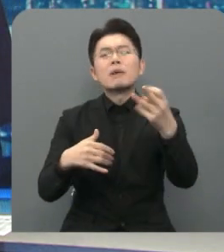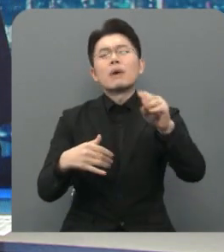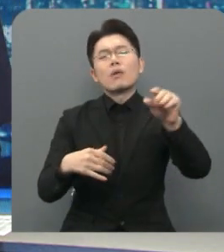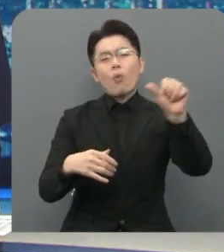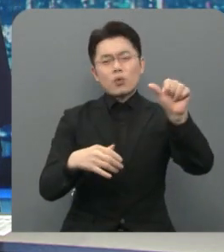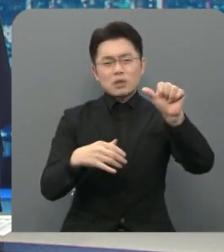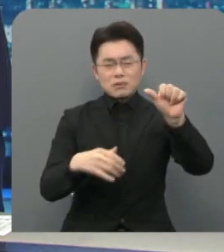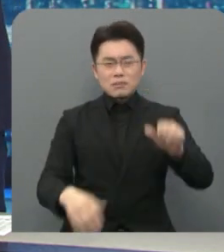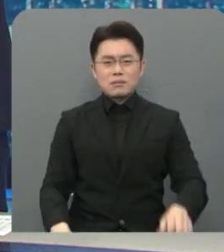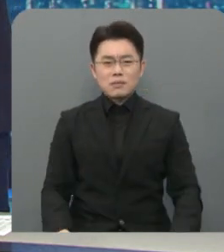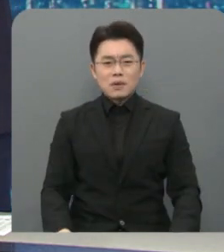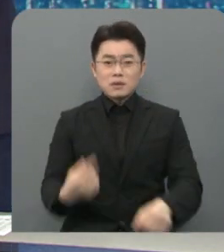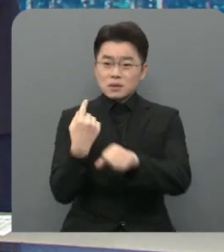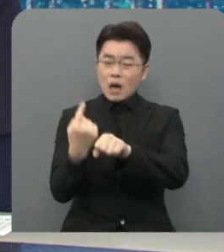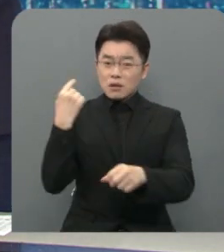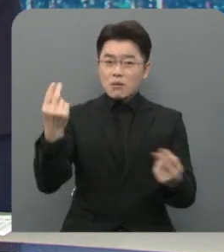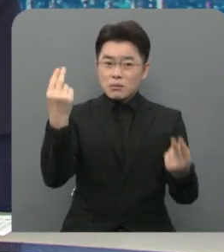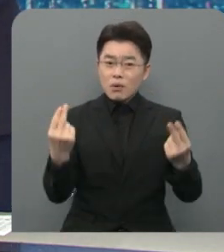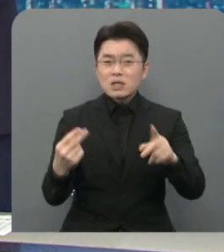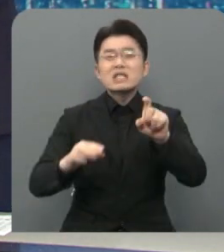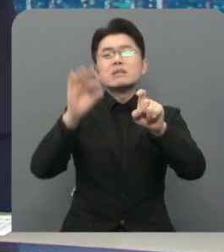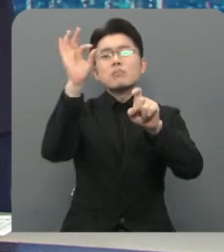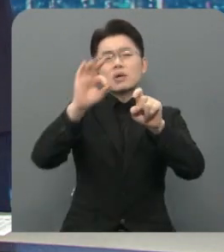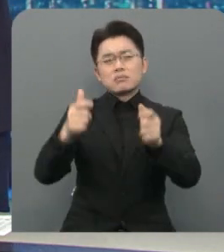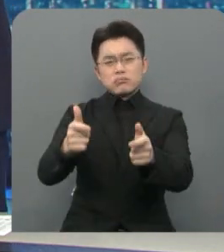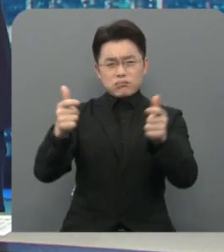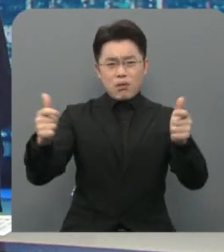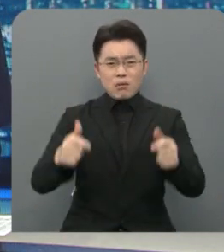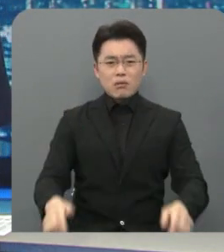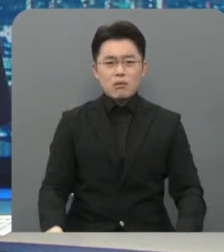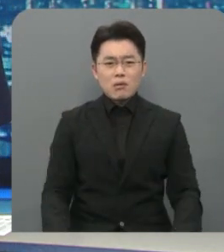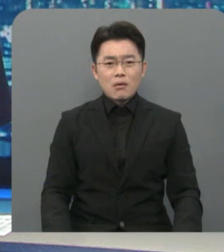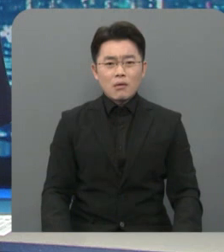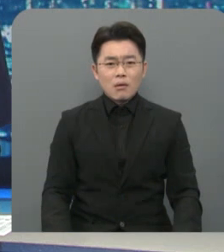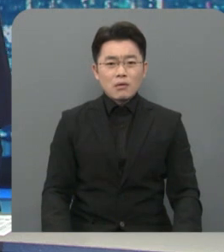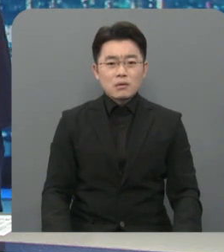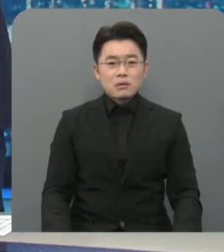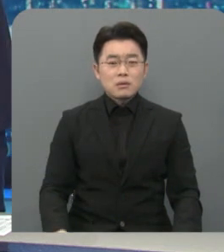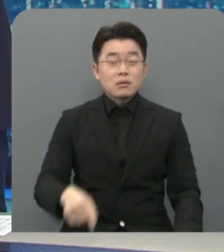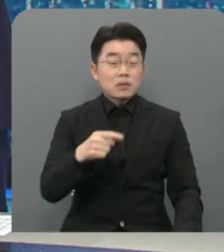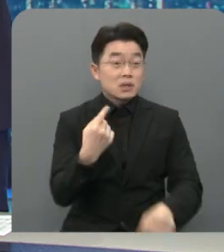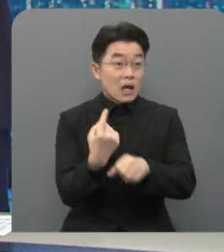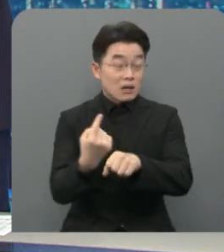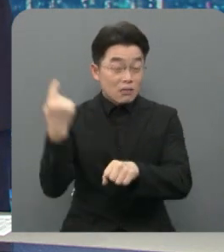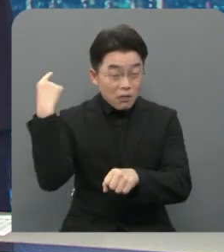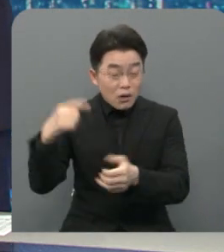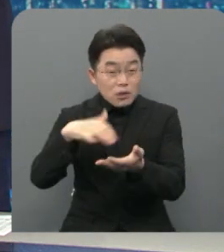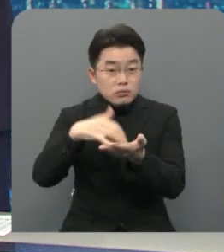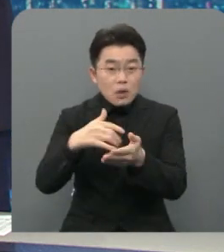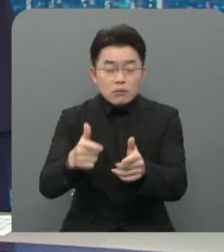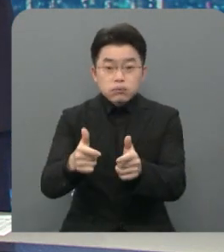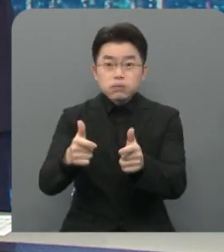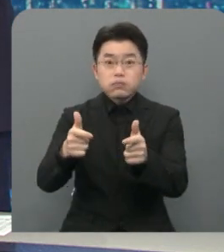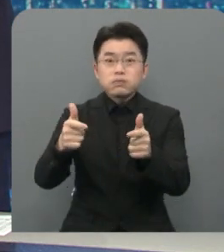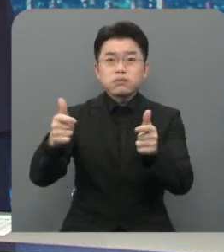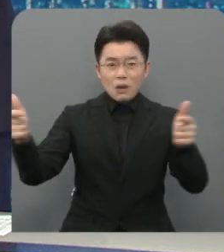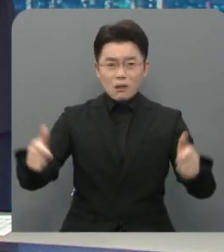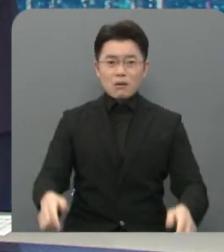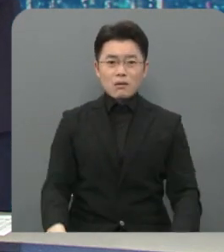마리, 한 해 전보다 10% 넘게 늘었습니다. 이 부끄러운 통계는 지난해 역대 최대치를